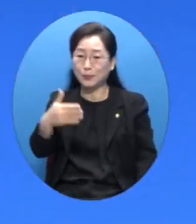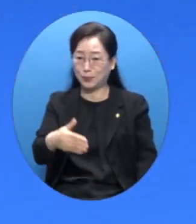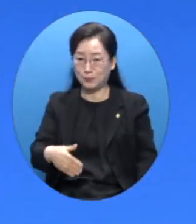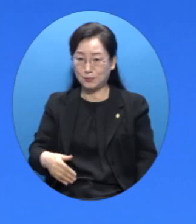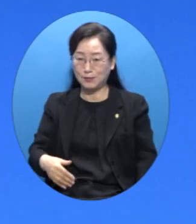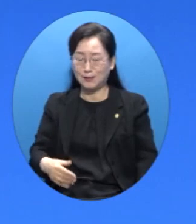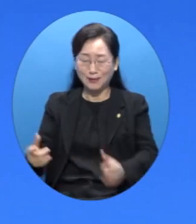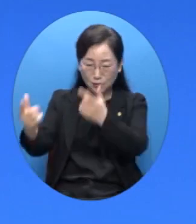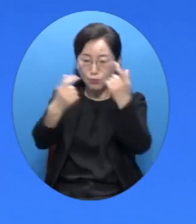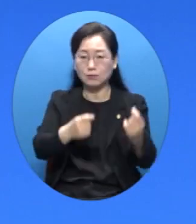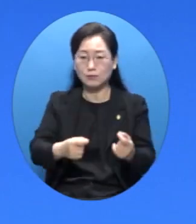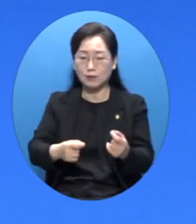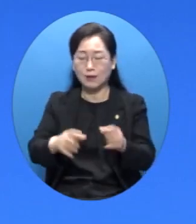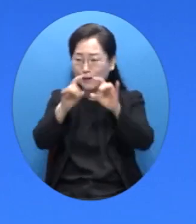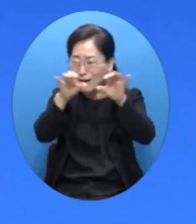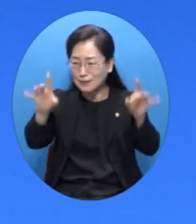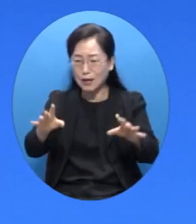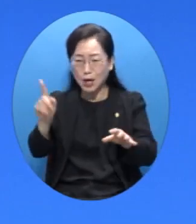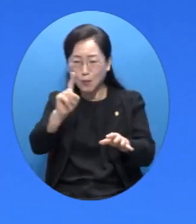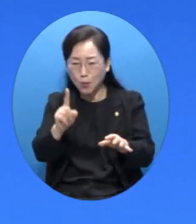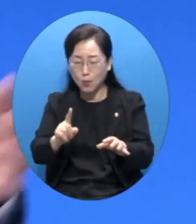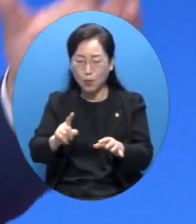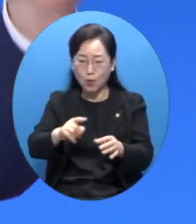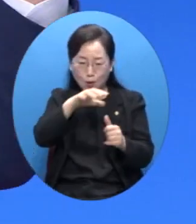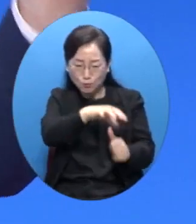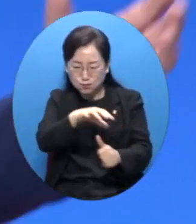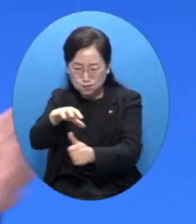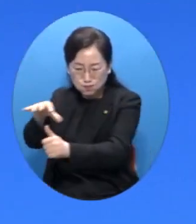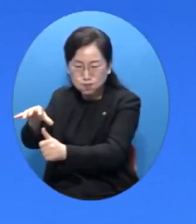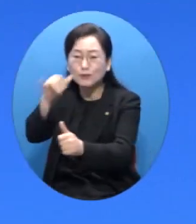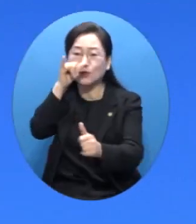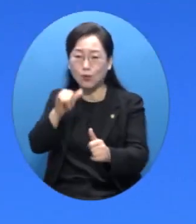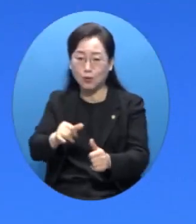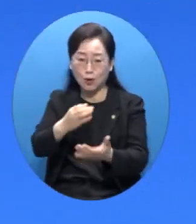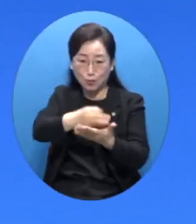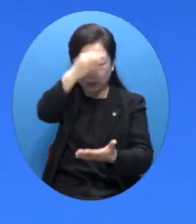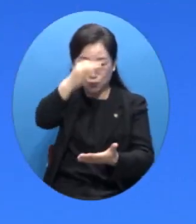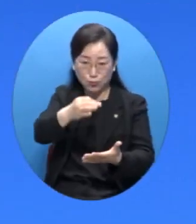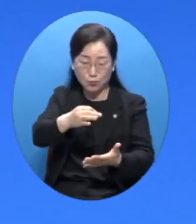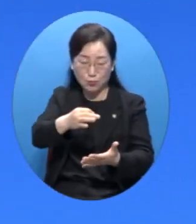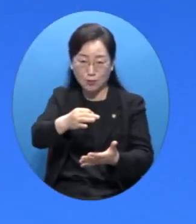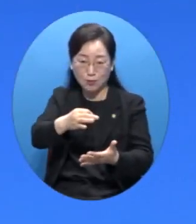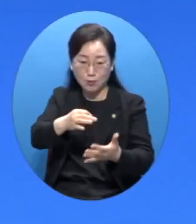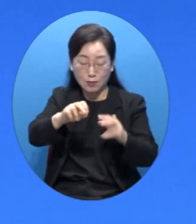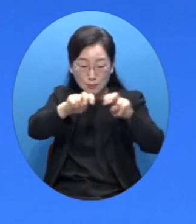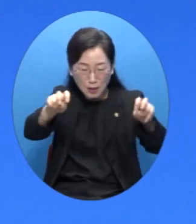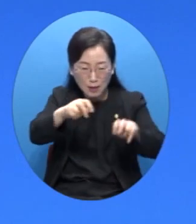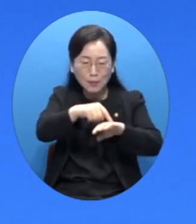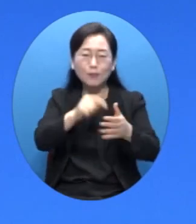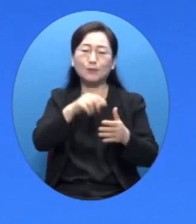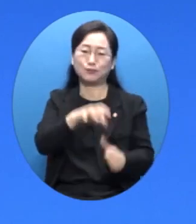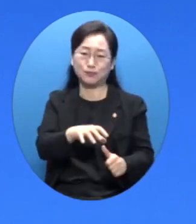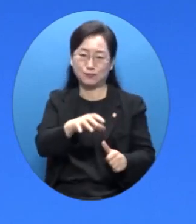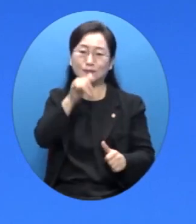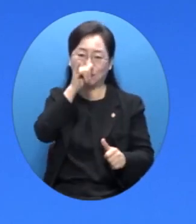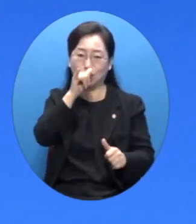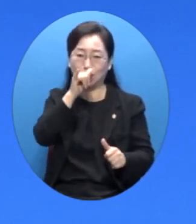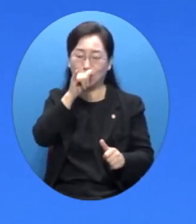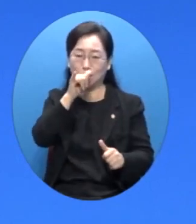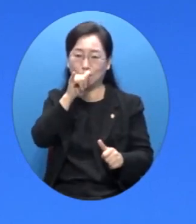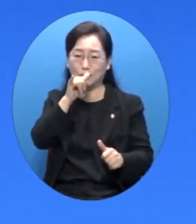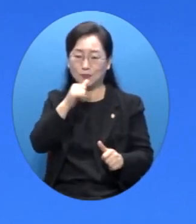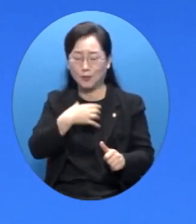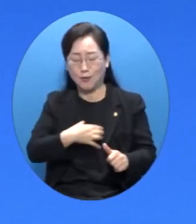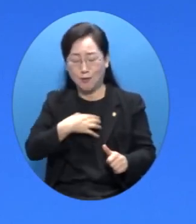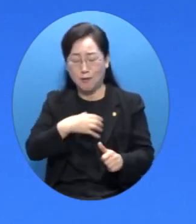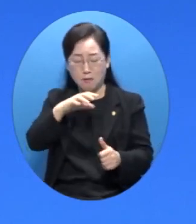각기 나름대로 무언가에 눌려 삽니다. 많이 가진 사람은 많이 가진 대로 마음에 눌리는 것들이 너무나 많이 있습니다.